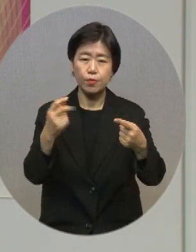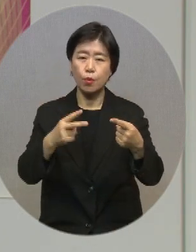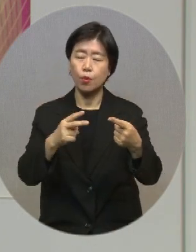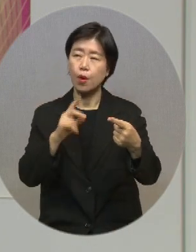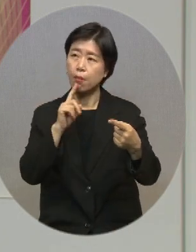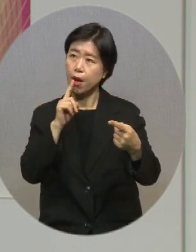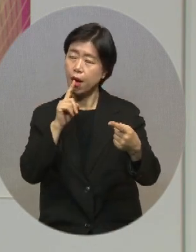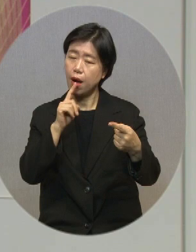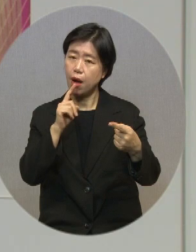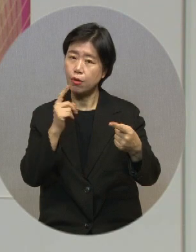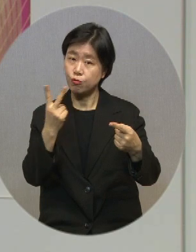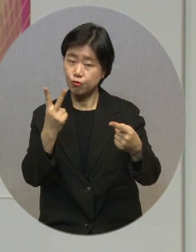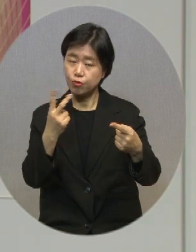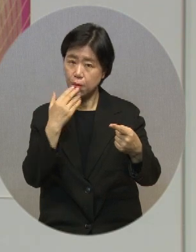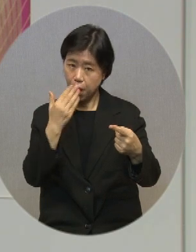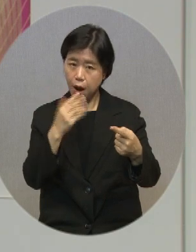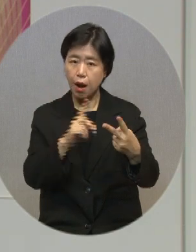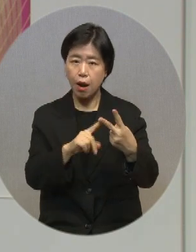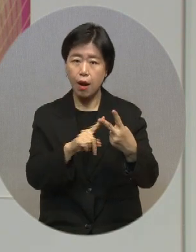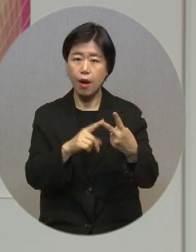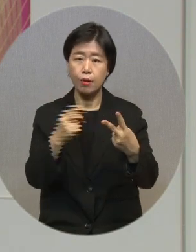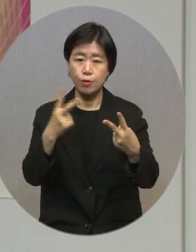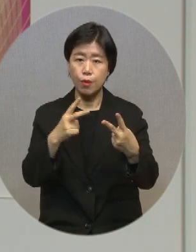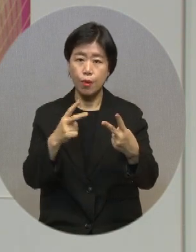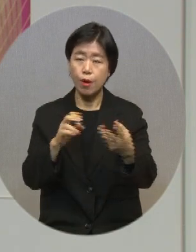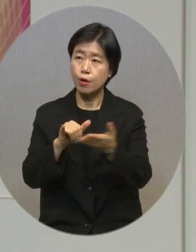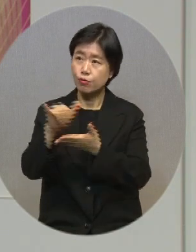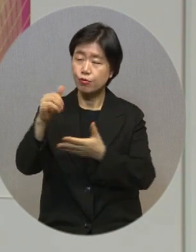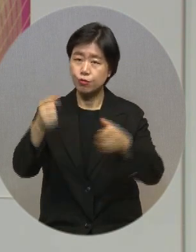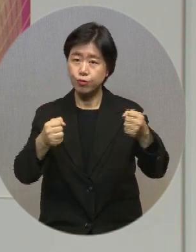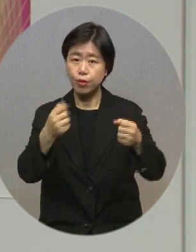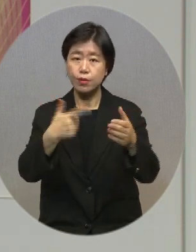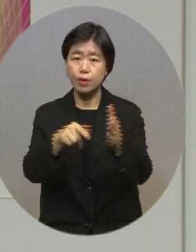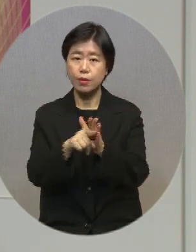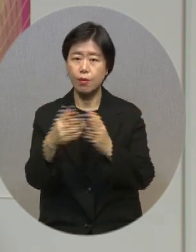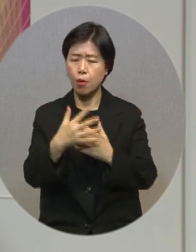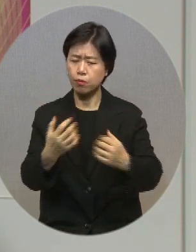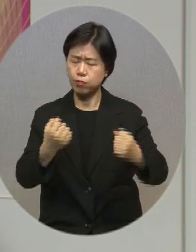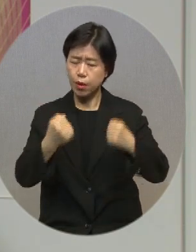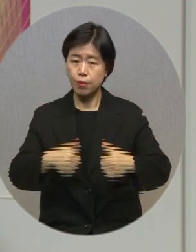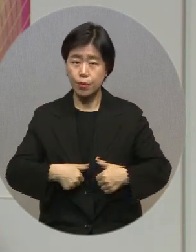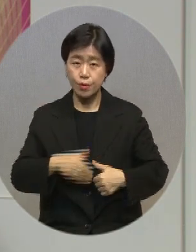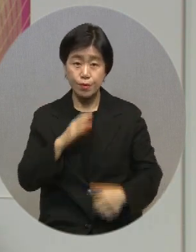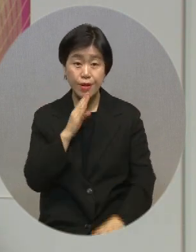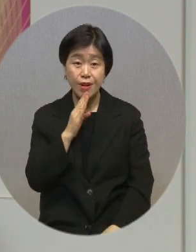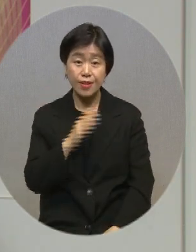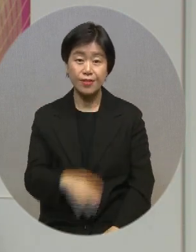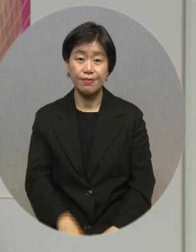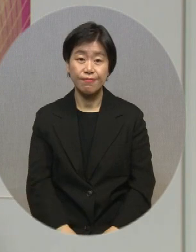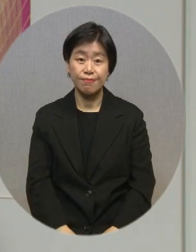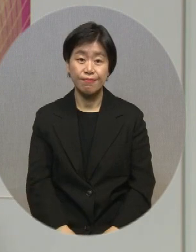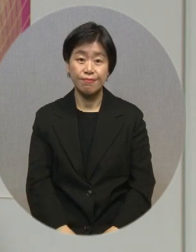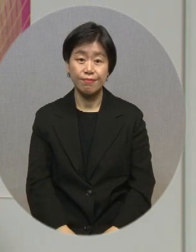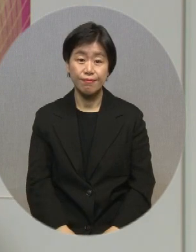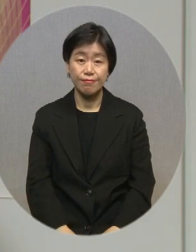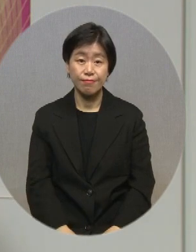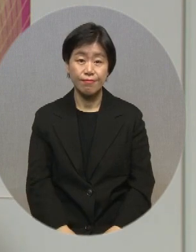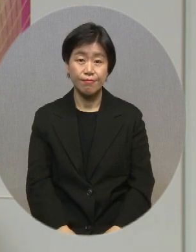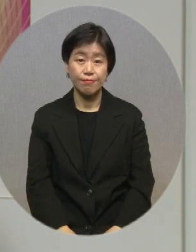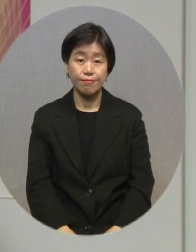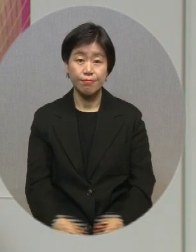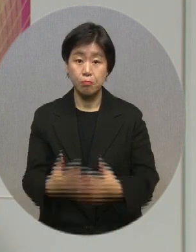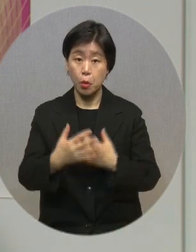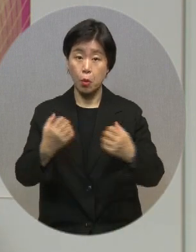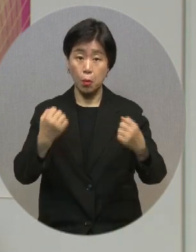하나는 8년 시대라면 체력이 좋아야 체력, 된다. 아, 예. 그렇죠? 체력이 국력이다. 체력이